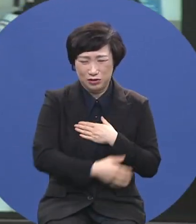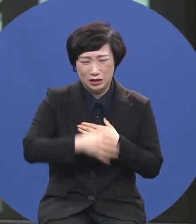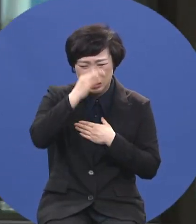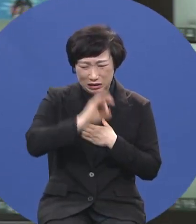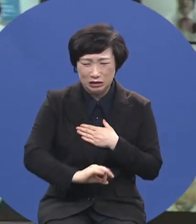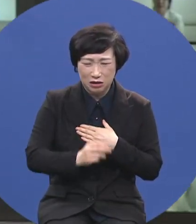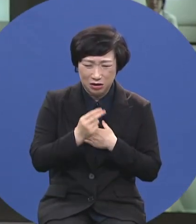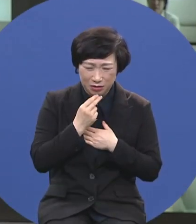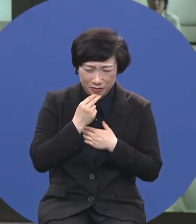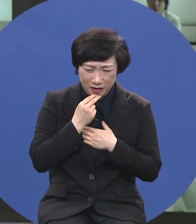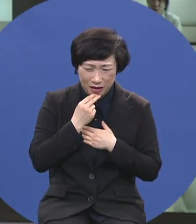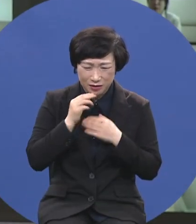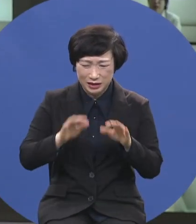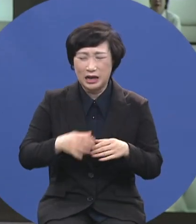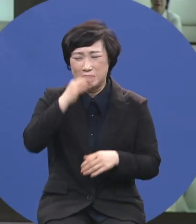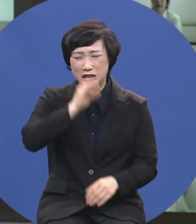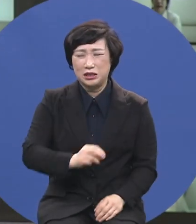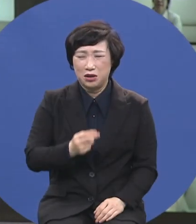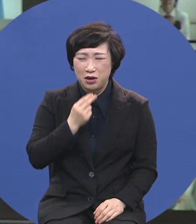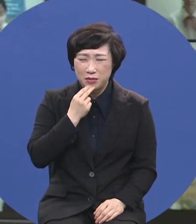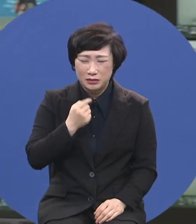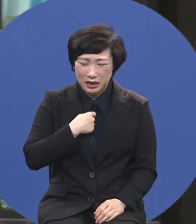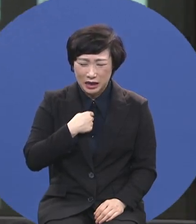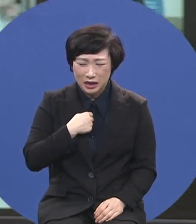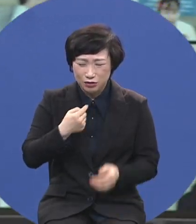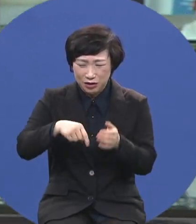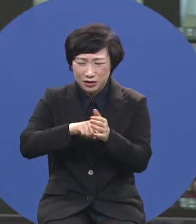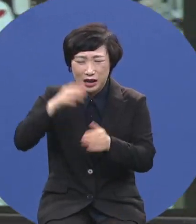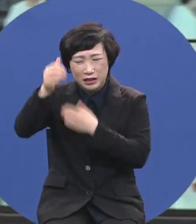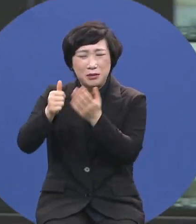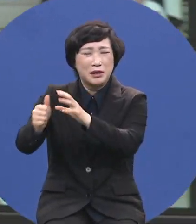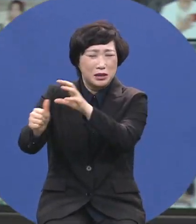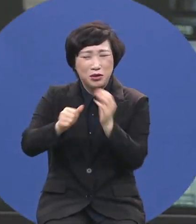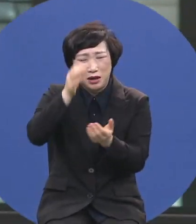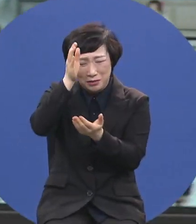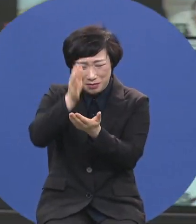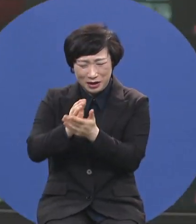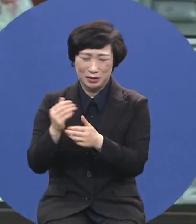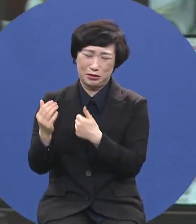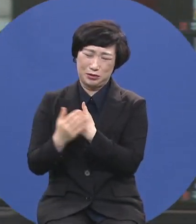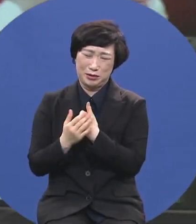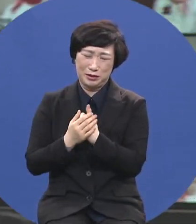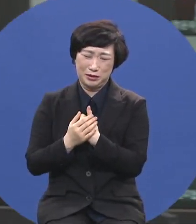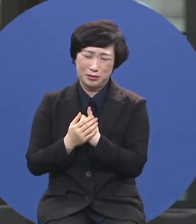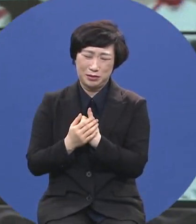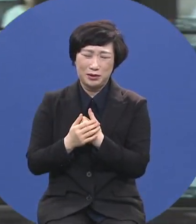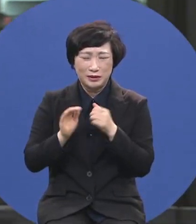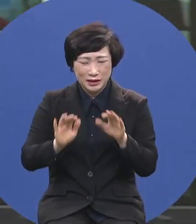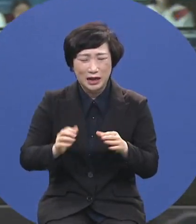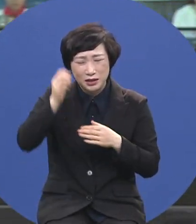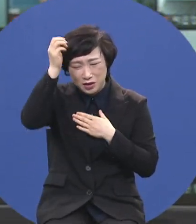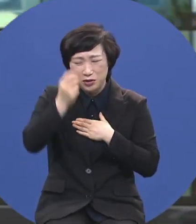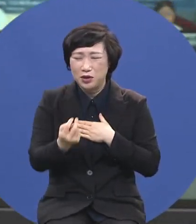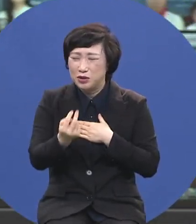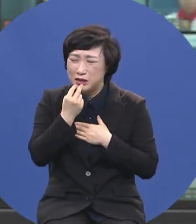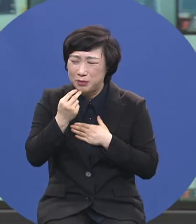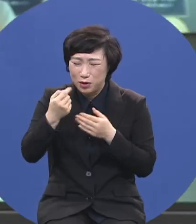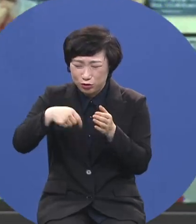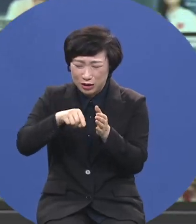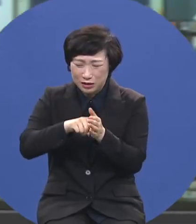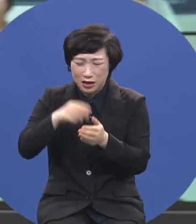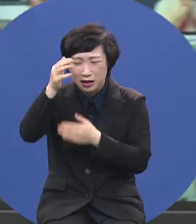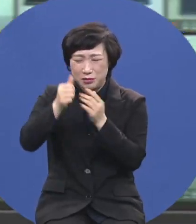무익하니라고 했습니다. 무익한 것을 위해서 하나님을 이용하지 않게 도와주시옵시고 영이요 생명을